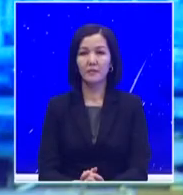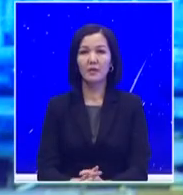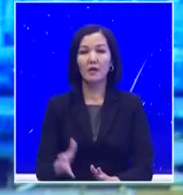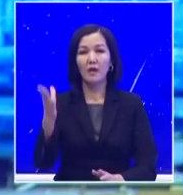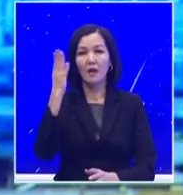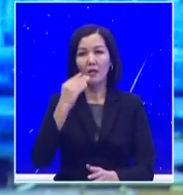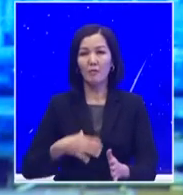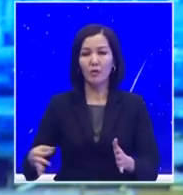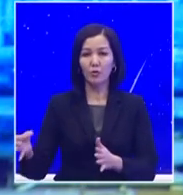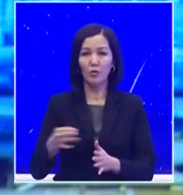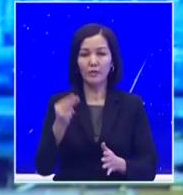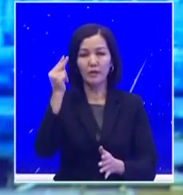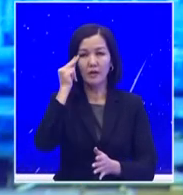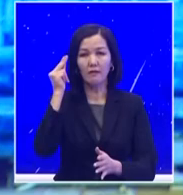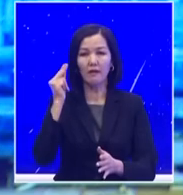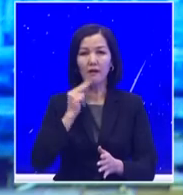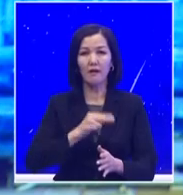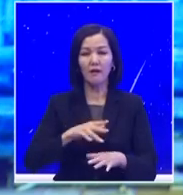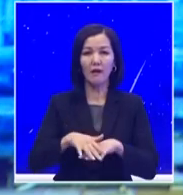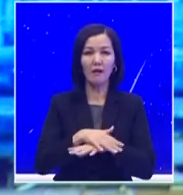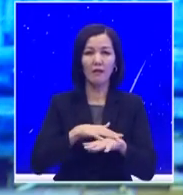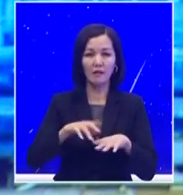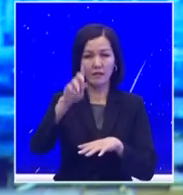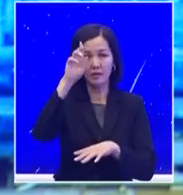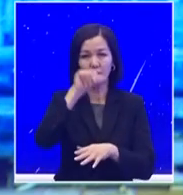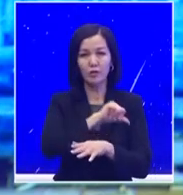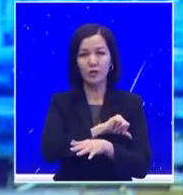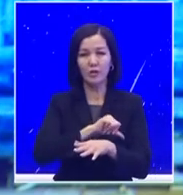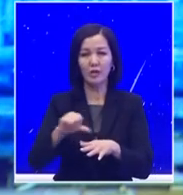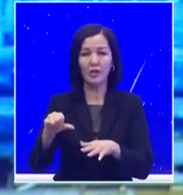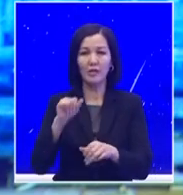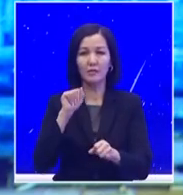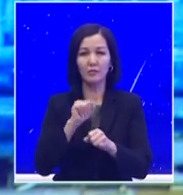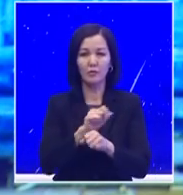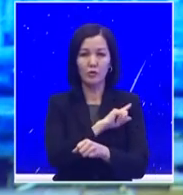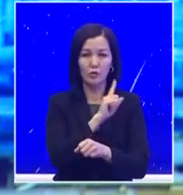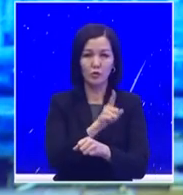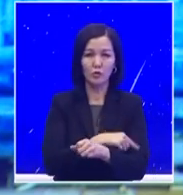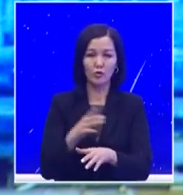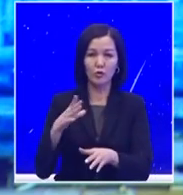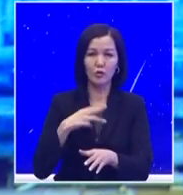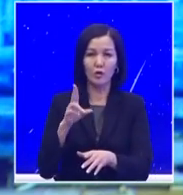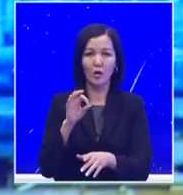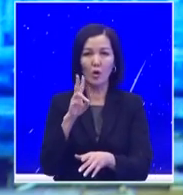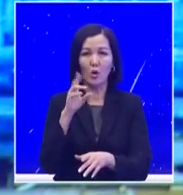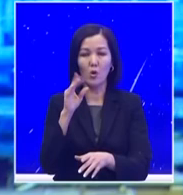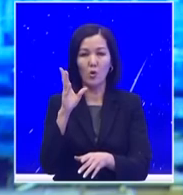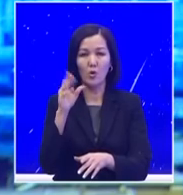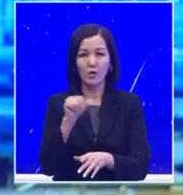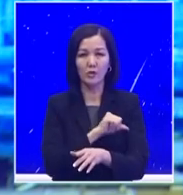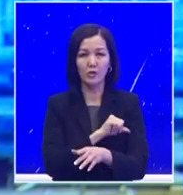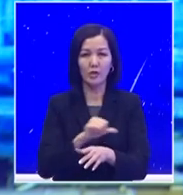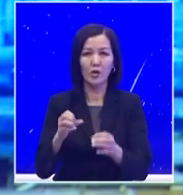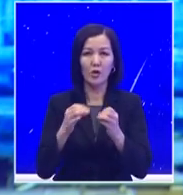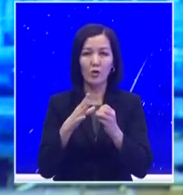Облыс аумағындағы Қытай Халық Республикасымен шекаралас бекеттердің жұмысы күшейтілді. Қорғас шығыс ынтымақтастық халықаралық